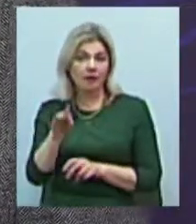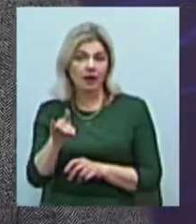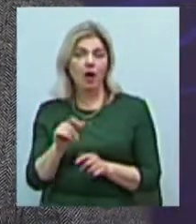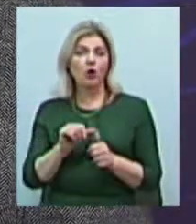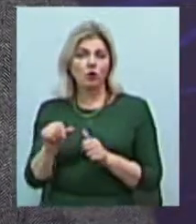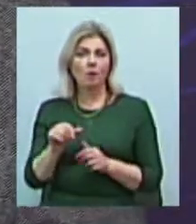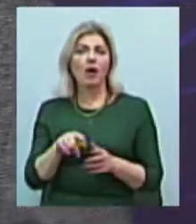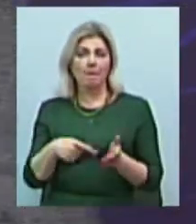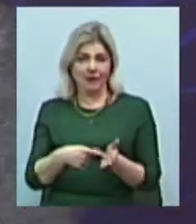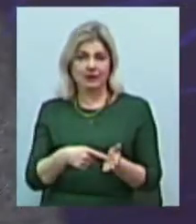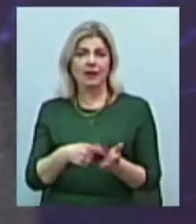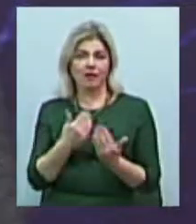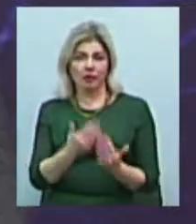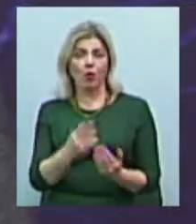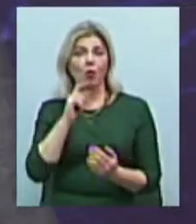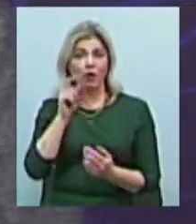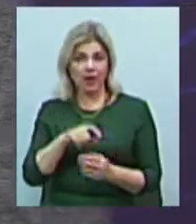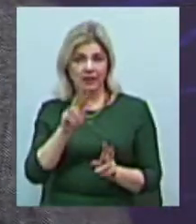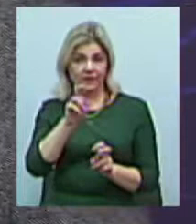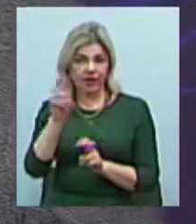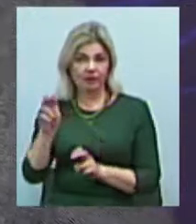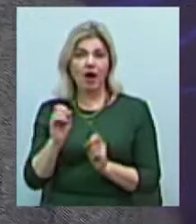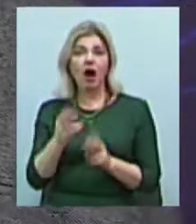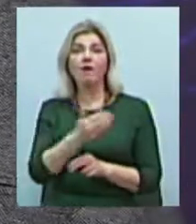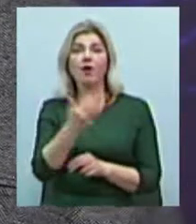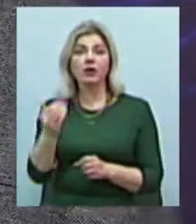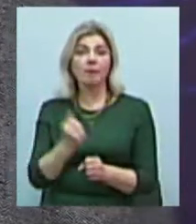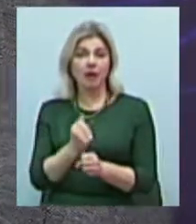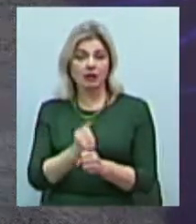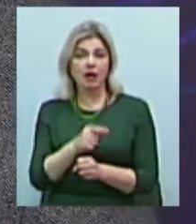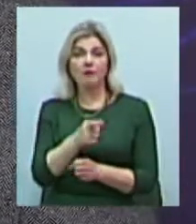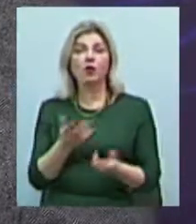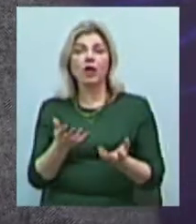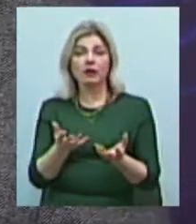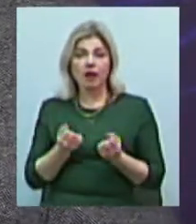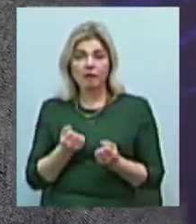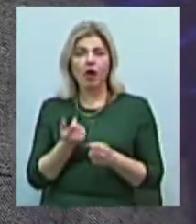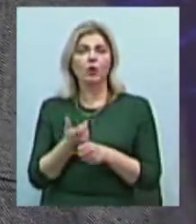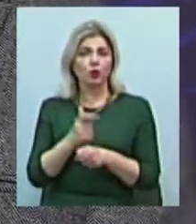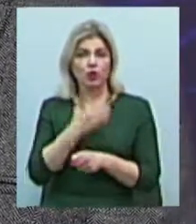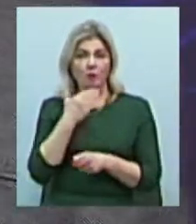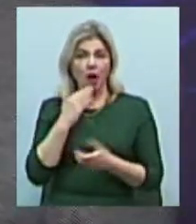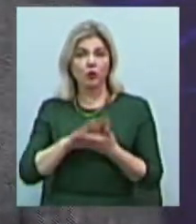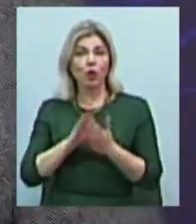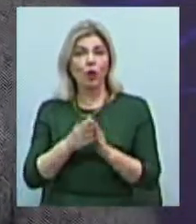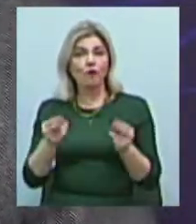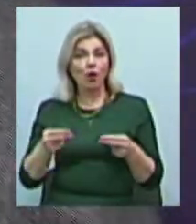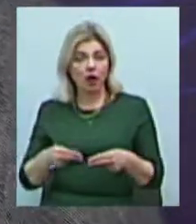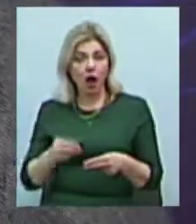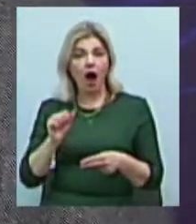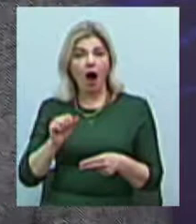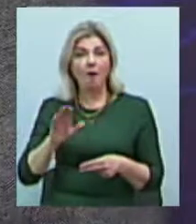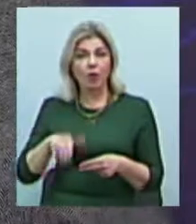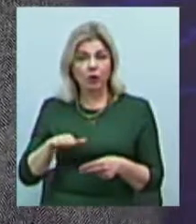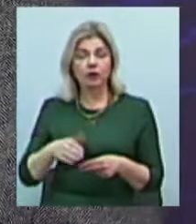місцеві фірми, які українські, як вони працюють? Вони набирають дуже багато договорів, а потім починають між цими,